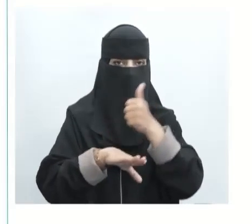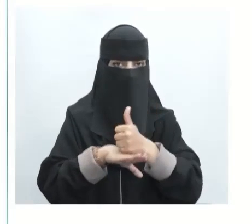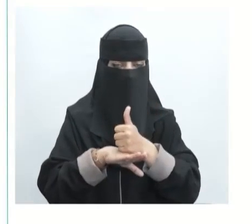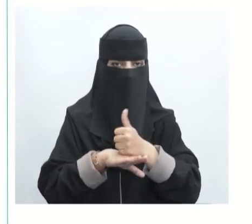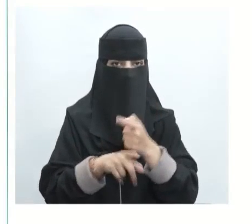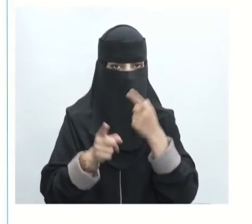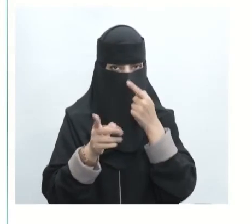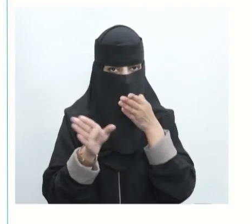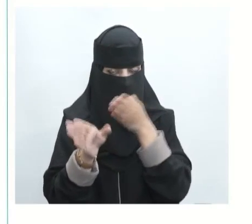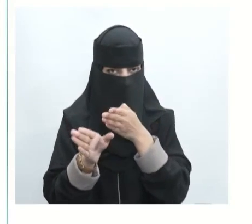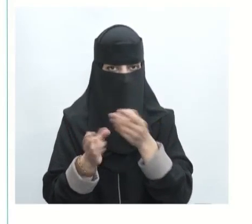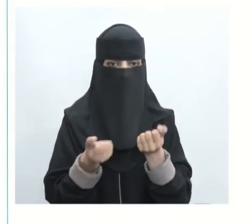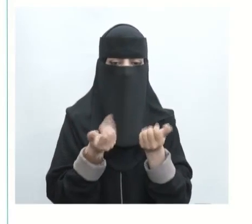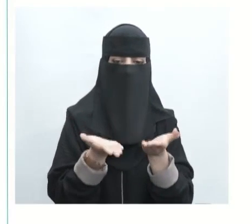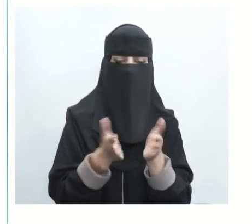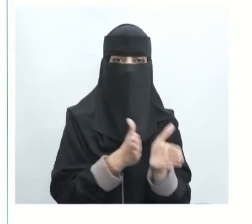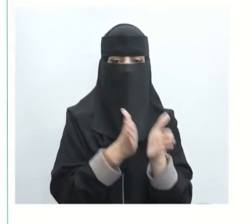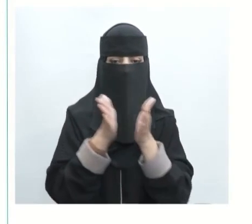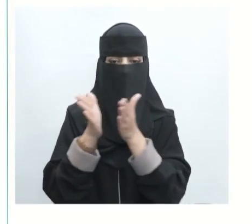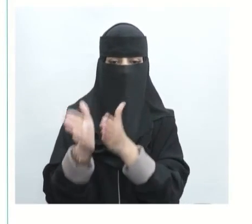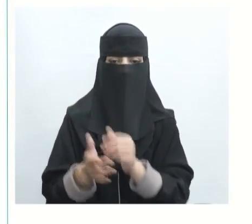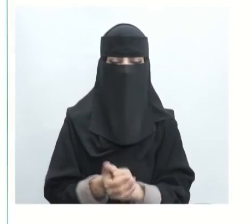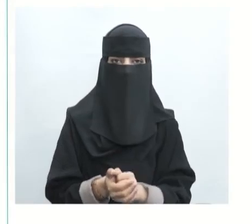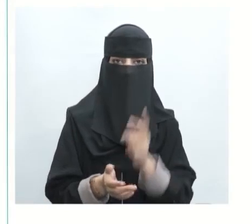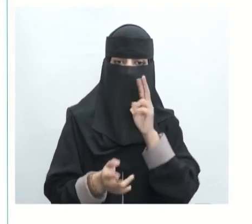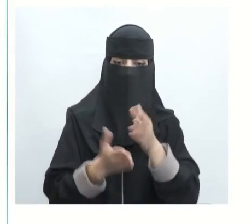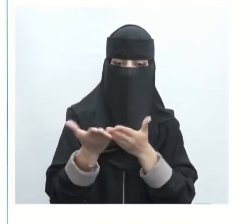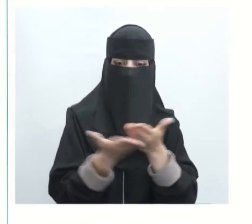في رحلتنا التعليمية. وحاكي الأسلوب اللغوي.